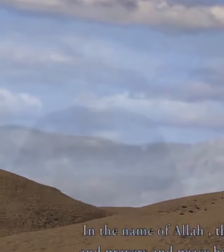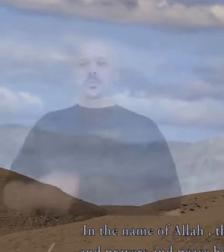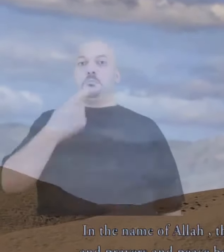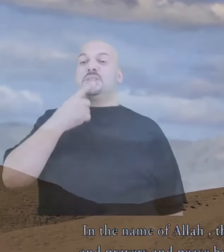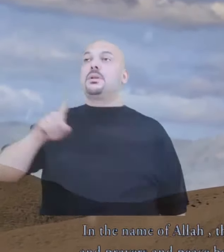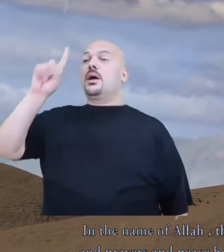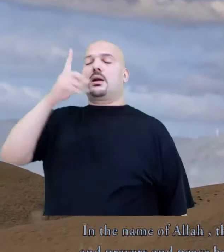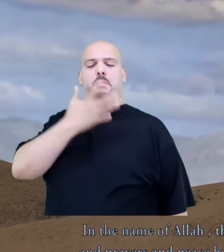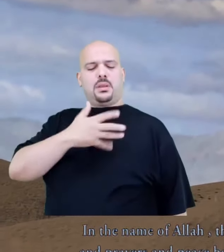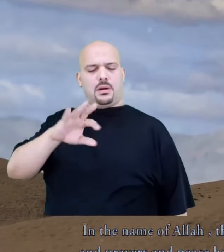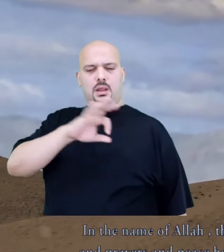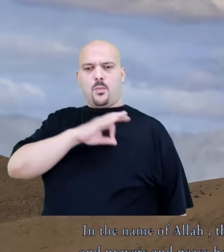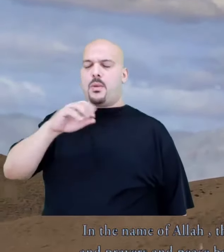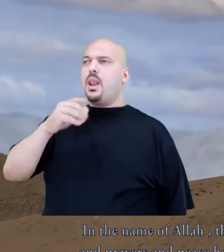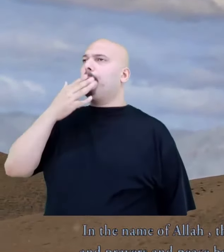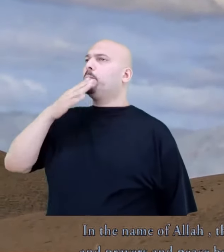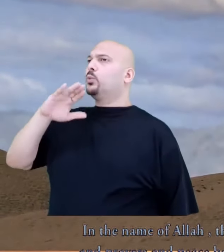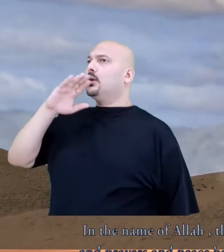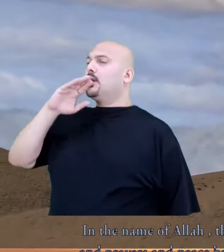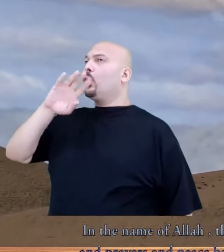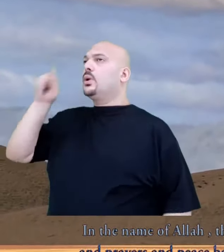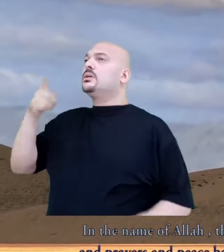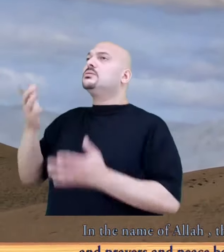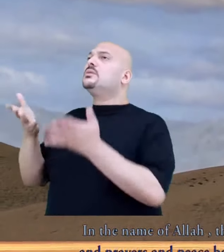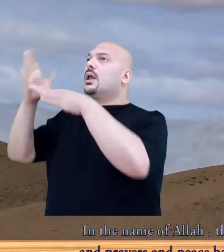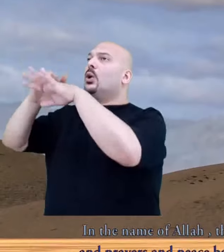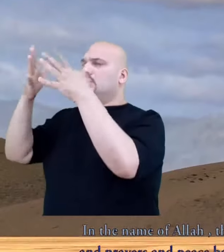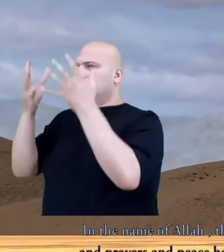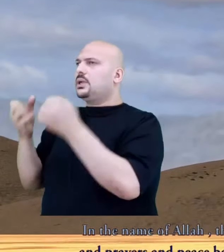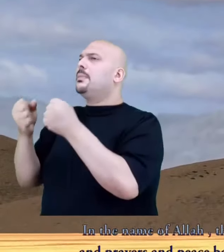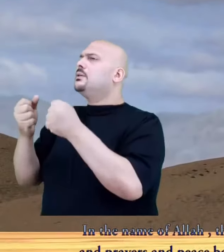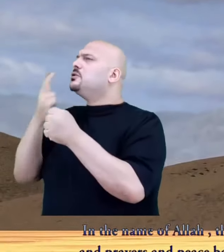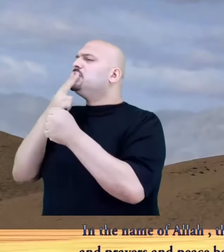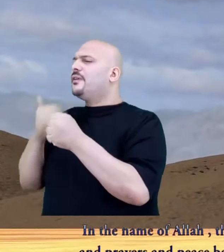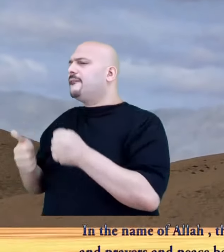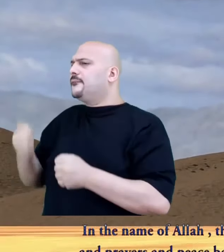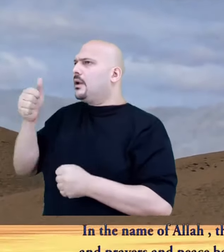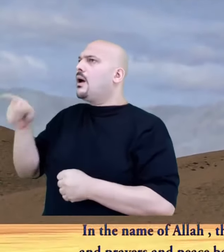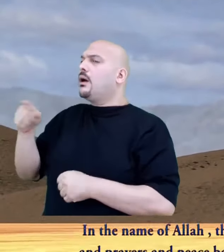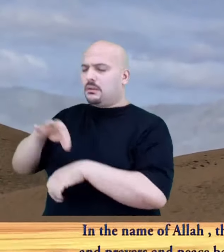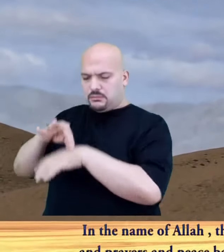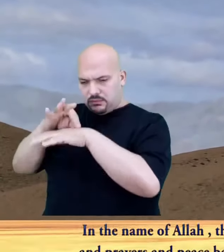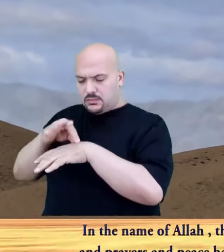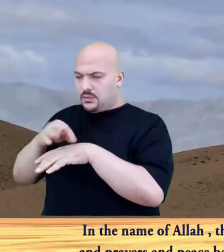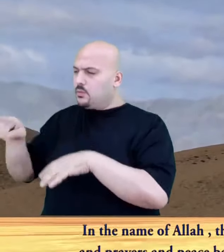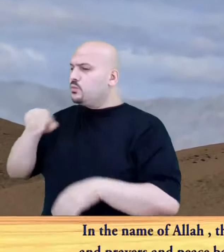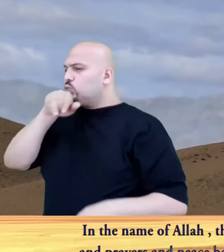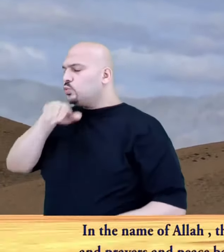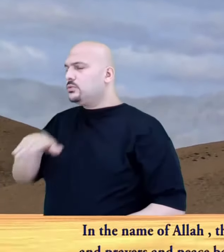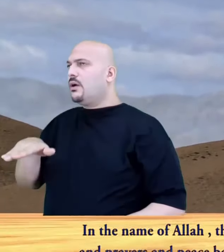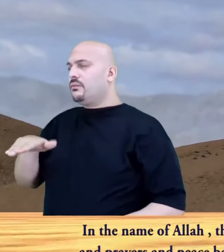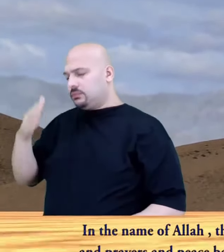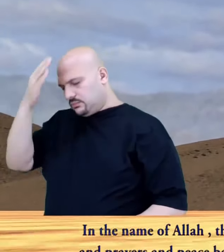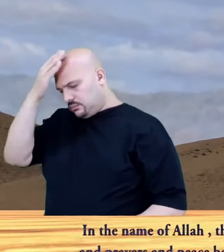بسم الله الرحمن الرحيم. الحمد لله والصلاة والسلام على أشرف الخلق